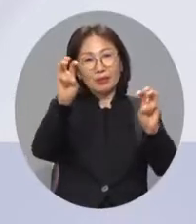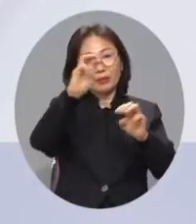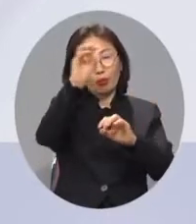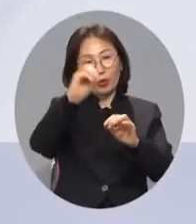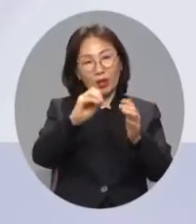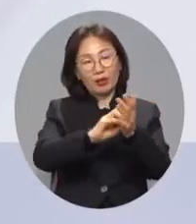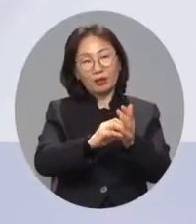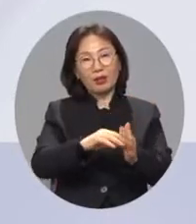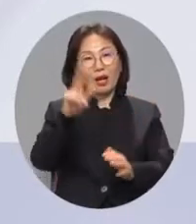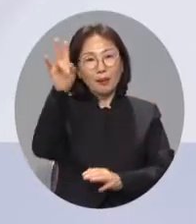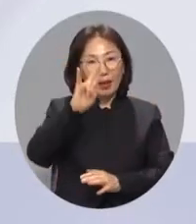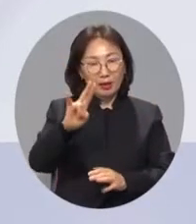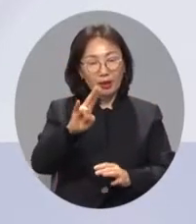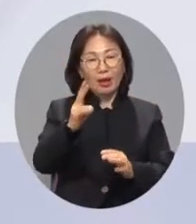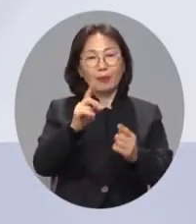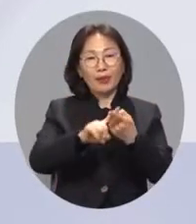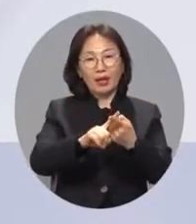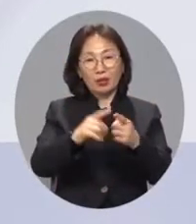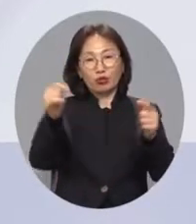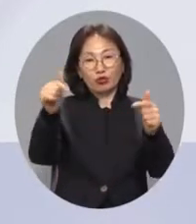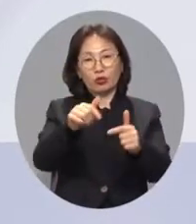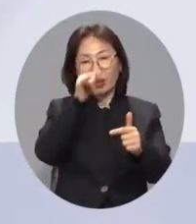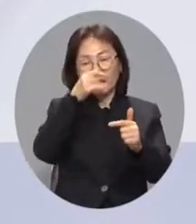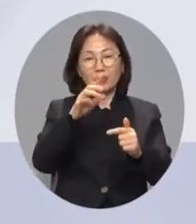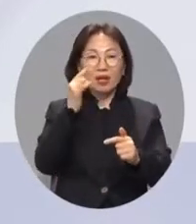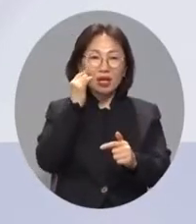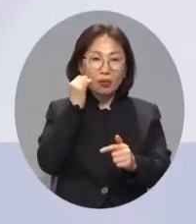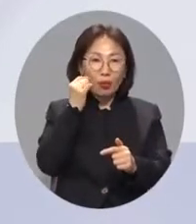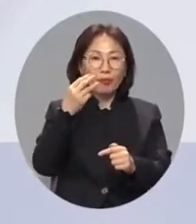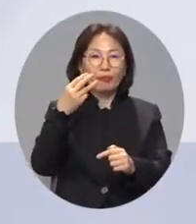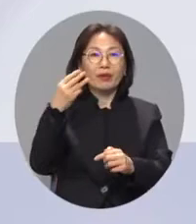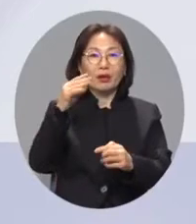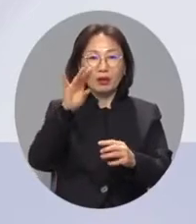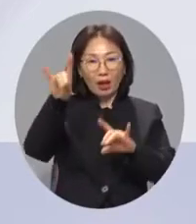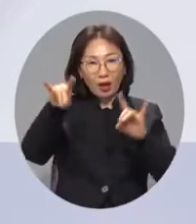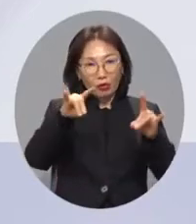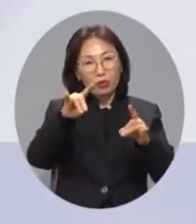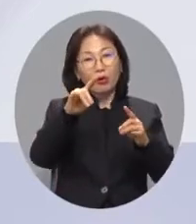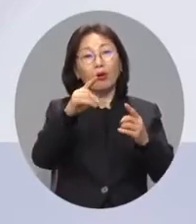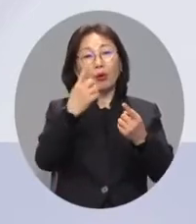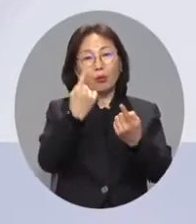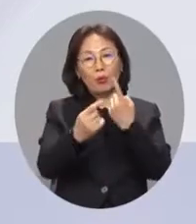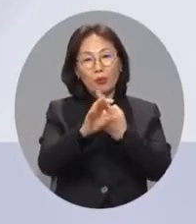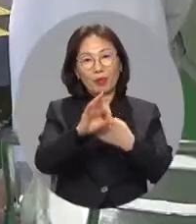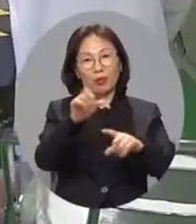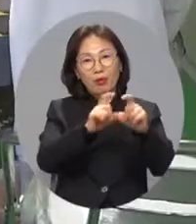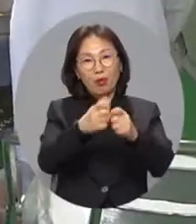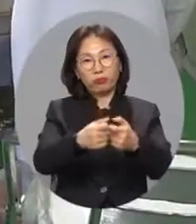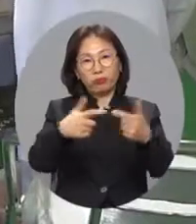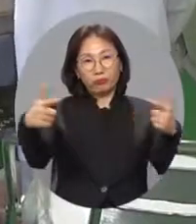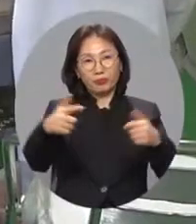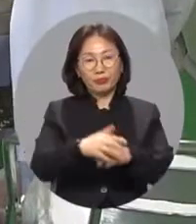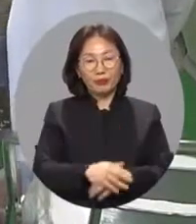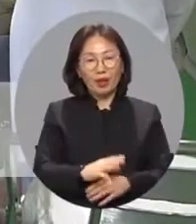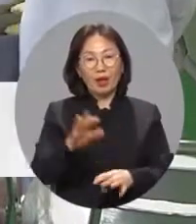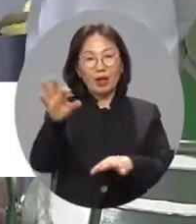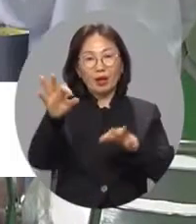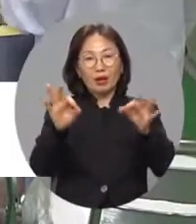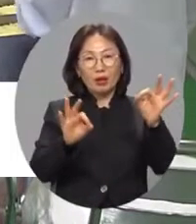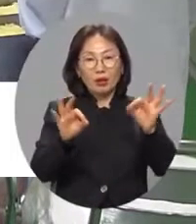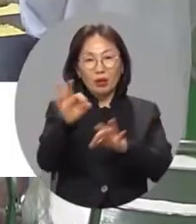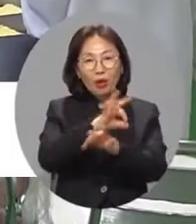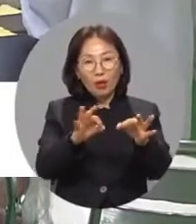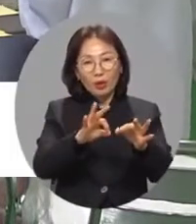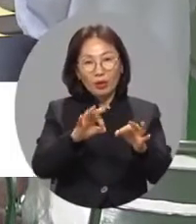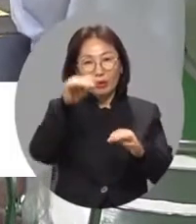중국과 베트남 수출이 줄었지만 일본과 태국 등에서 조금씩 수출이 는 것으로 분석됐습니다. 경기 침체